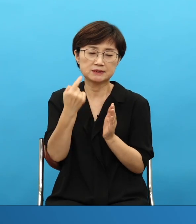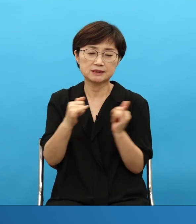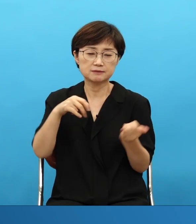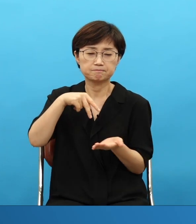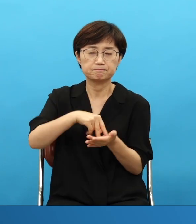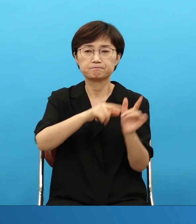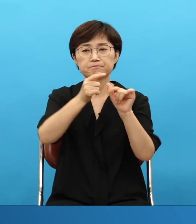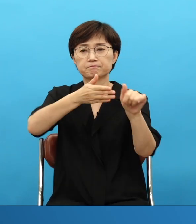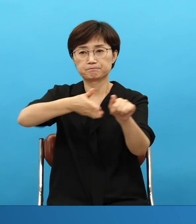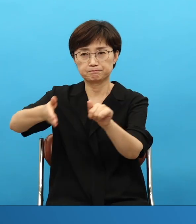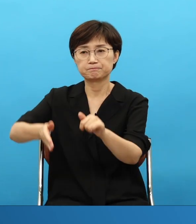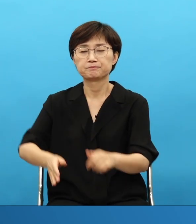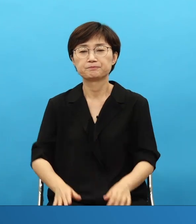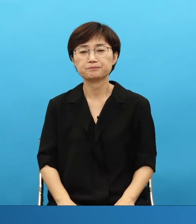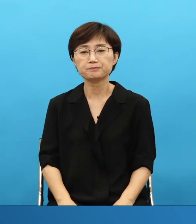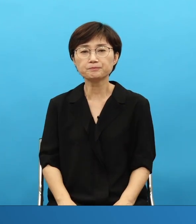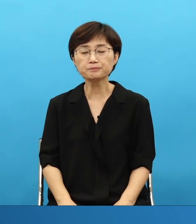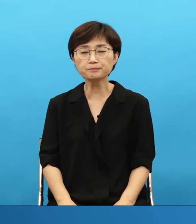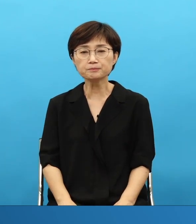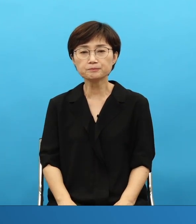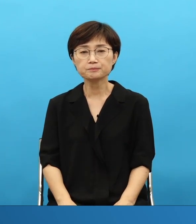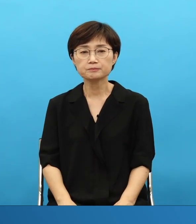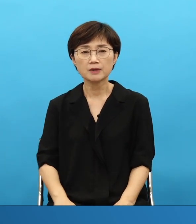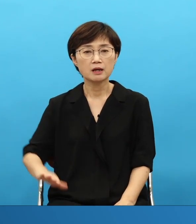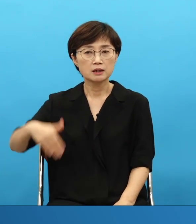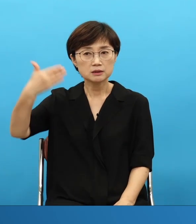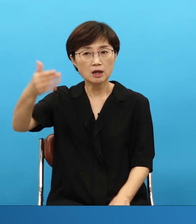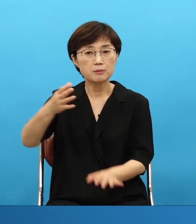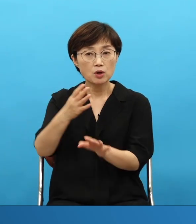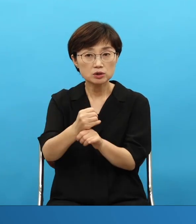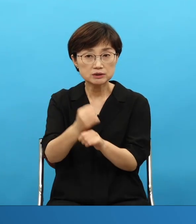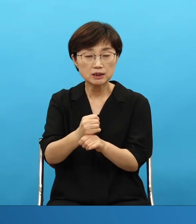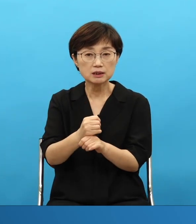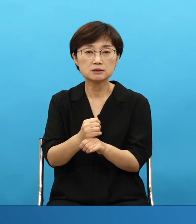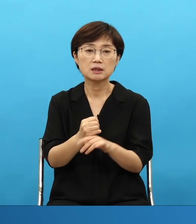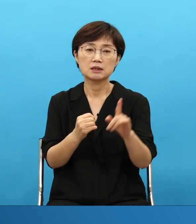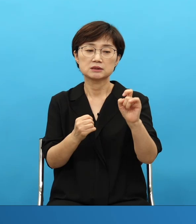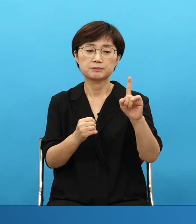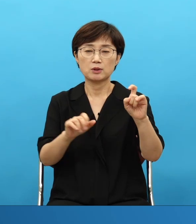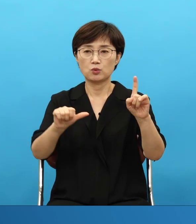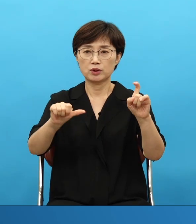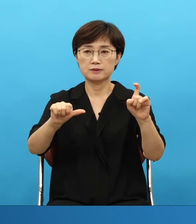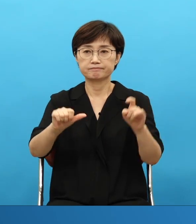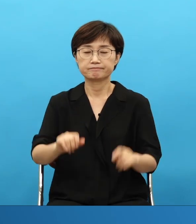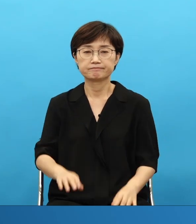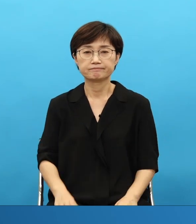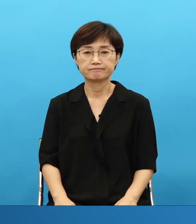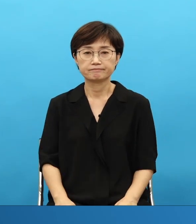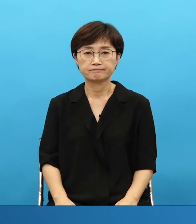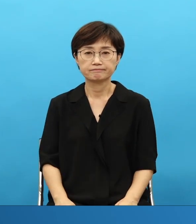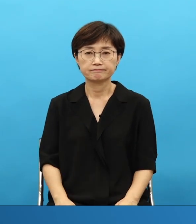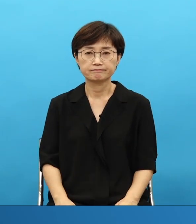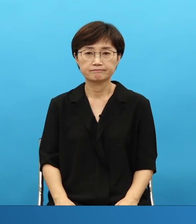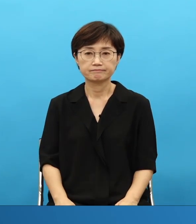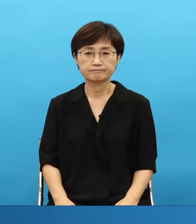서라고 전했습니다. 다음 237 세가족 현장 사역자 훈련은 11월 5일에 진행됩니다.